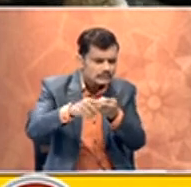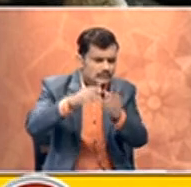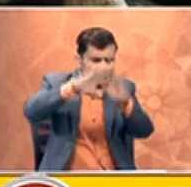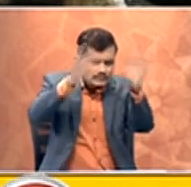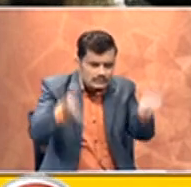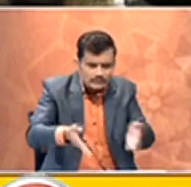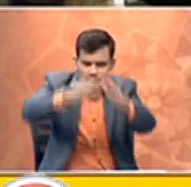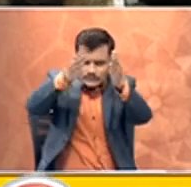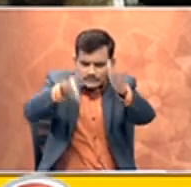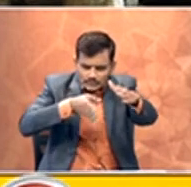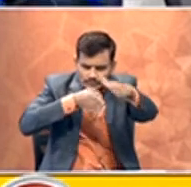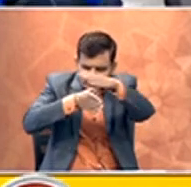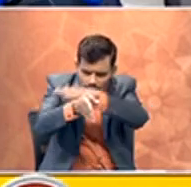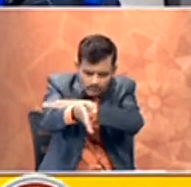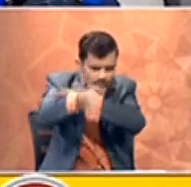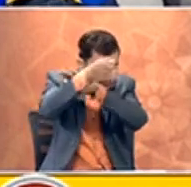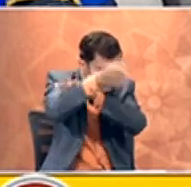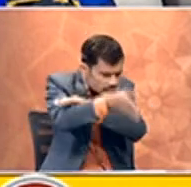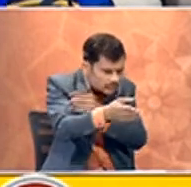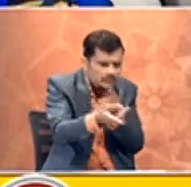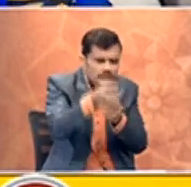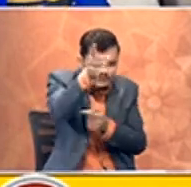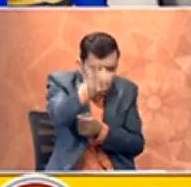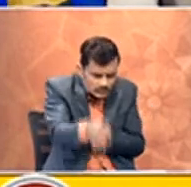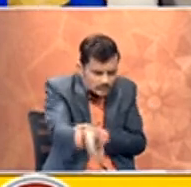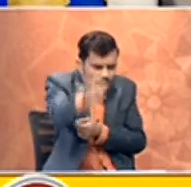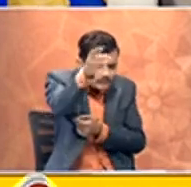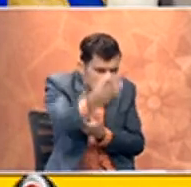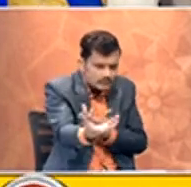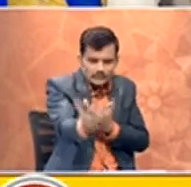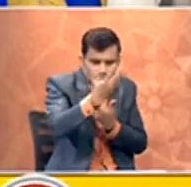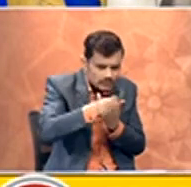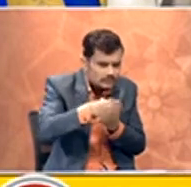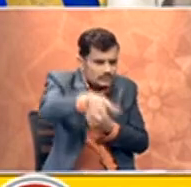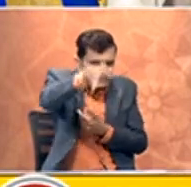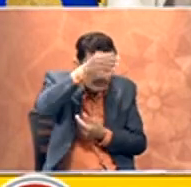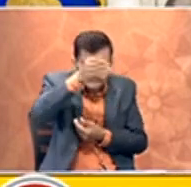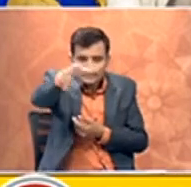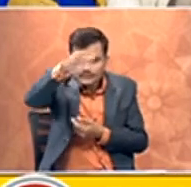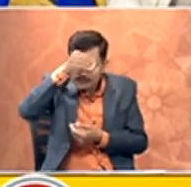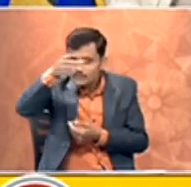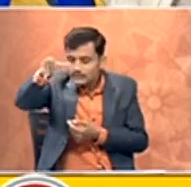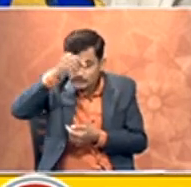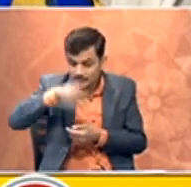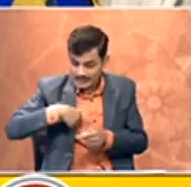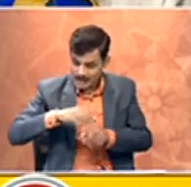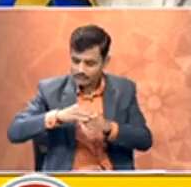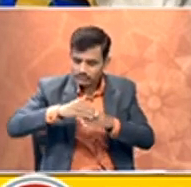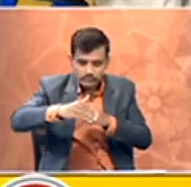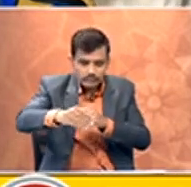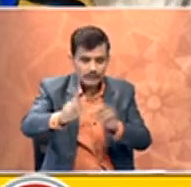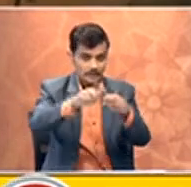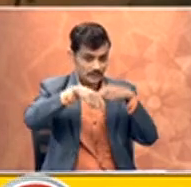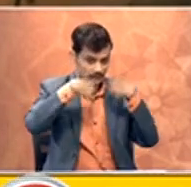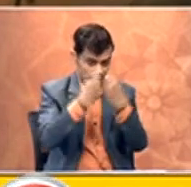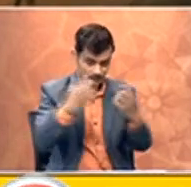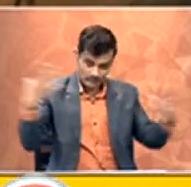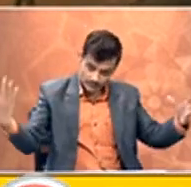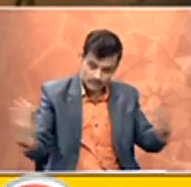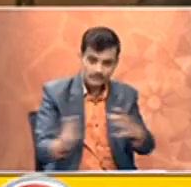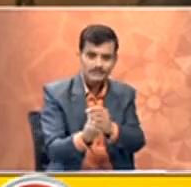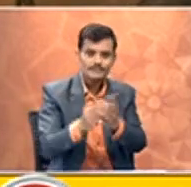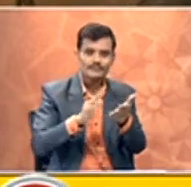बारे में पता लगाना शुरू किया। देखते ही देखते उन्होंने अपनी टीम के साथ मेघालय